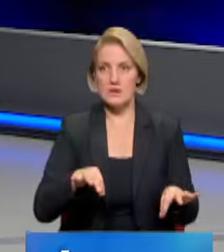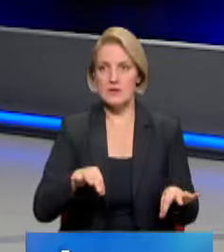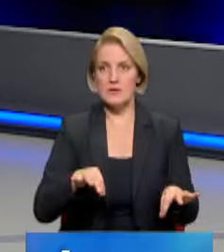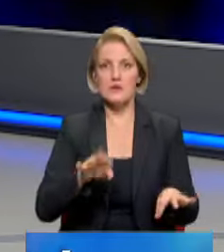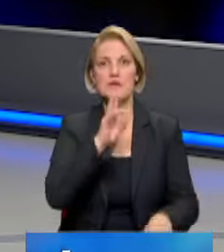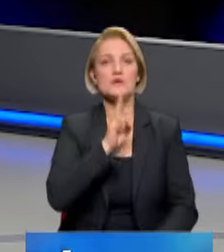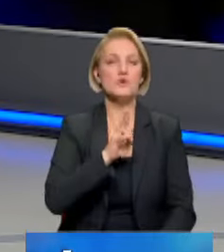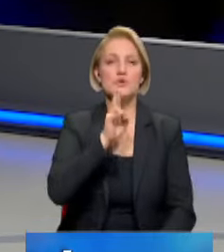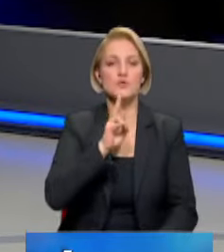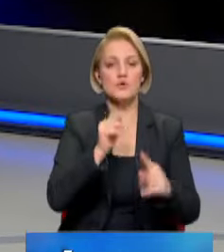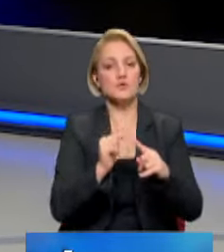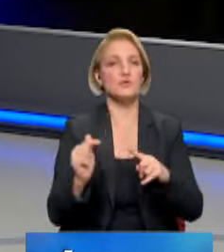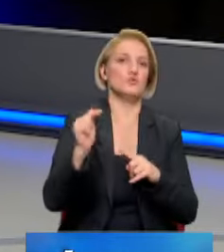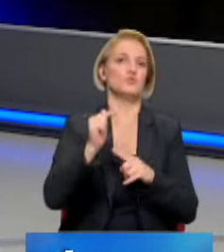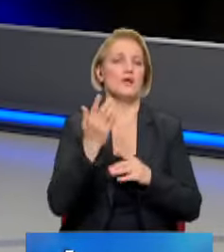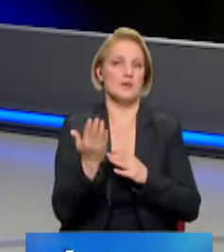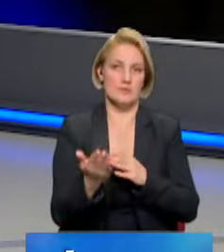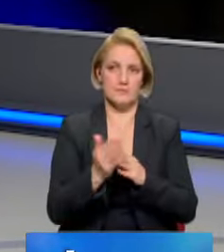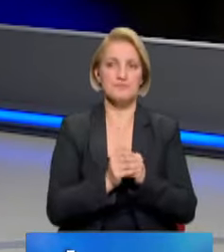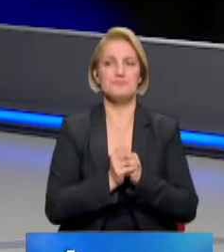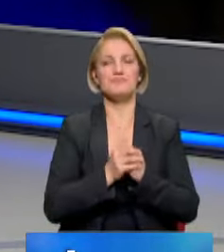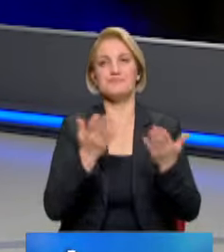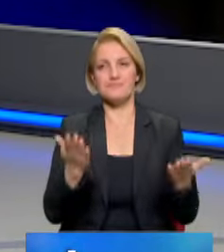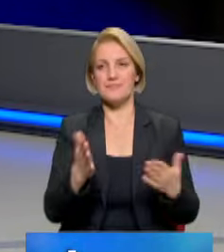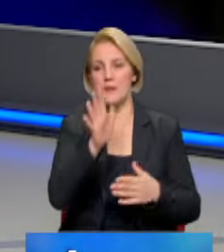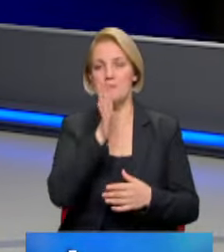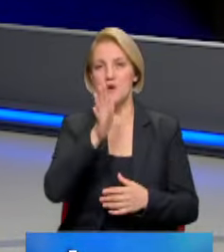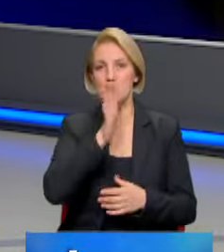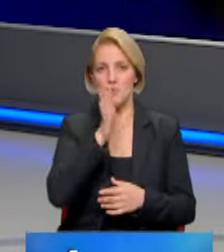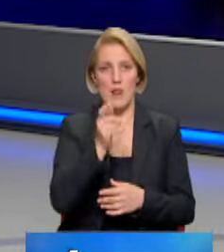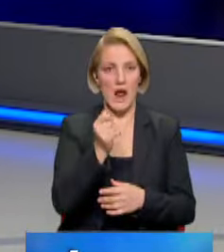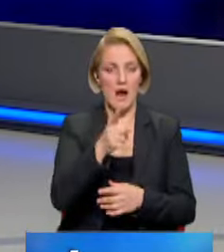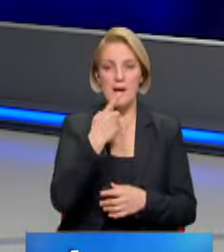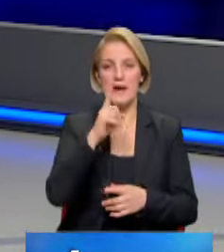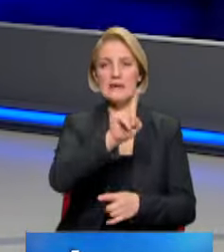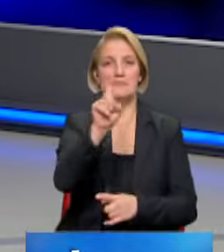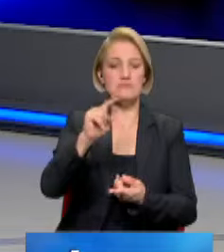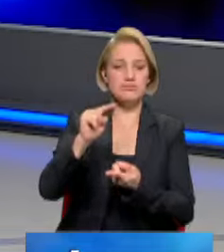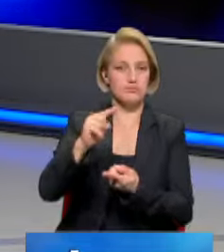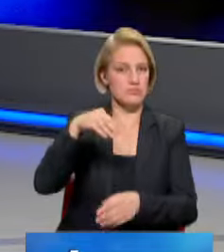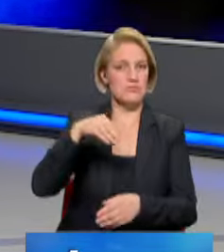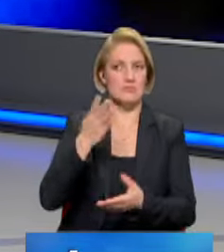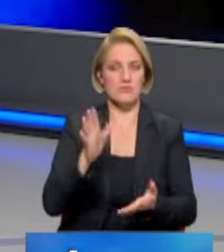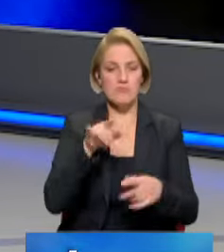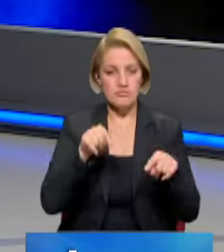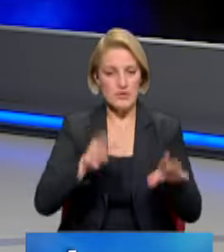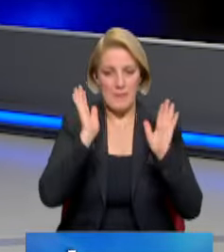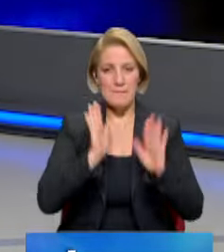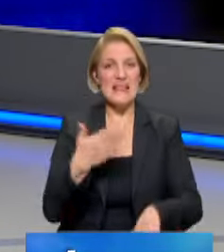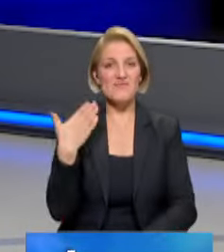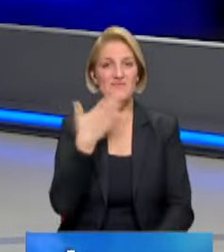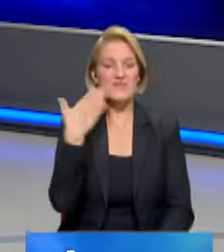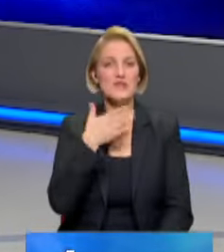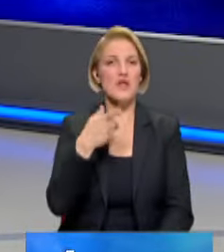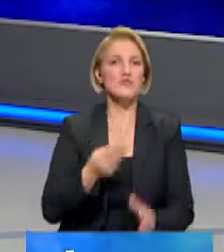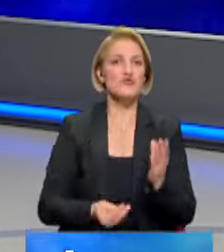Şimdi 200 liraların üzerine çıkmış, hatta 500 lirayı aşan biber gazları bile olmaya başlamış. Yani buradan bile bir